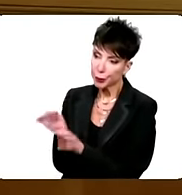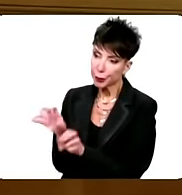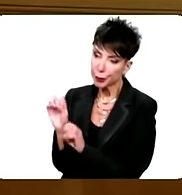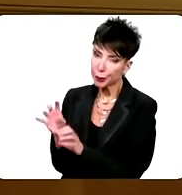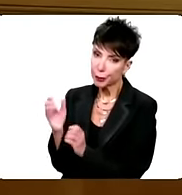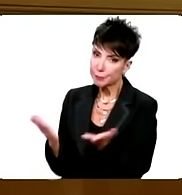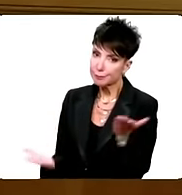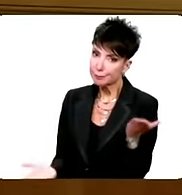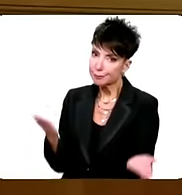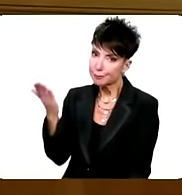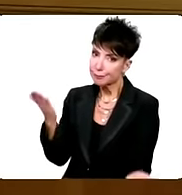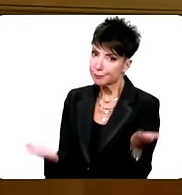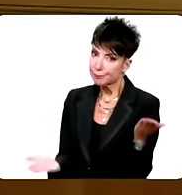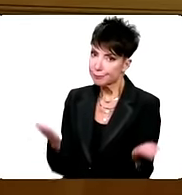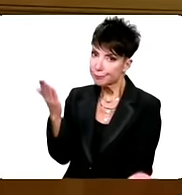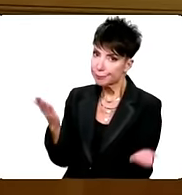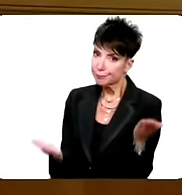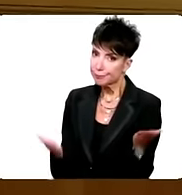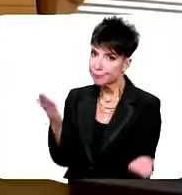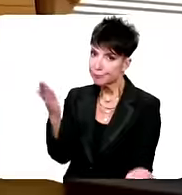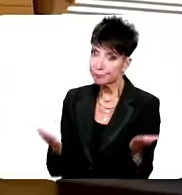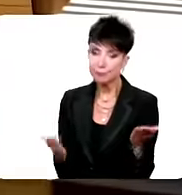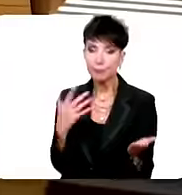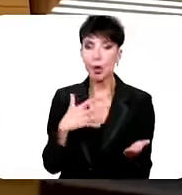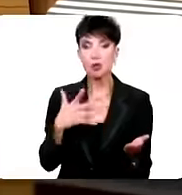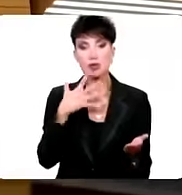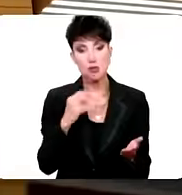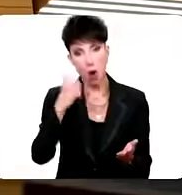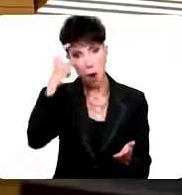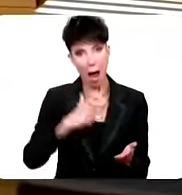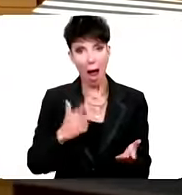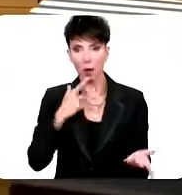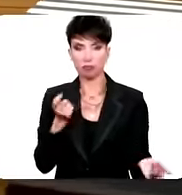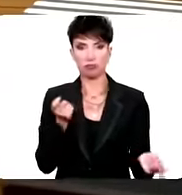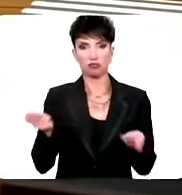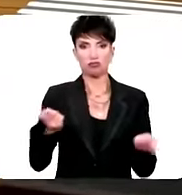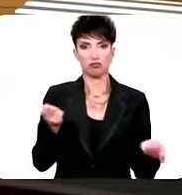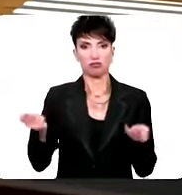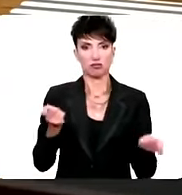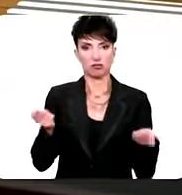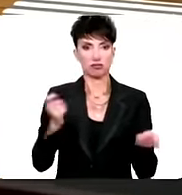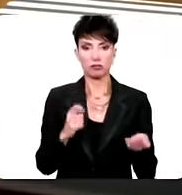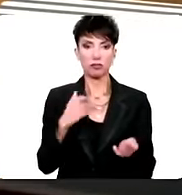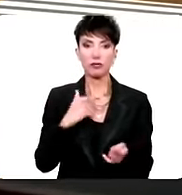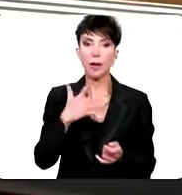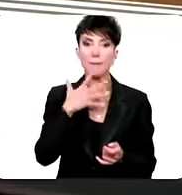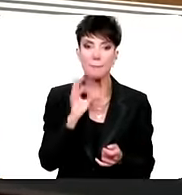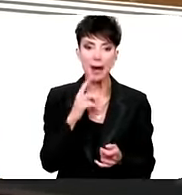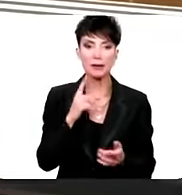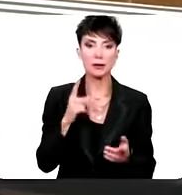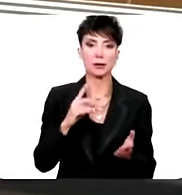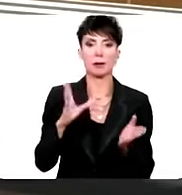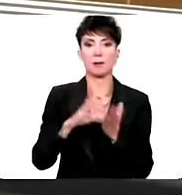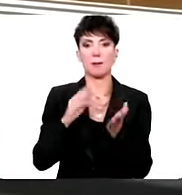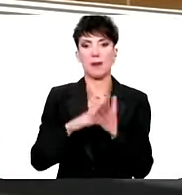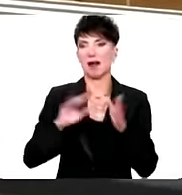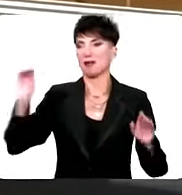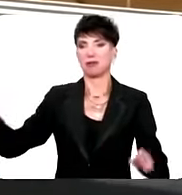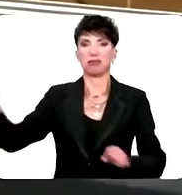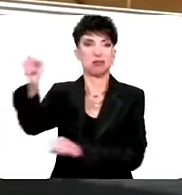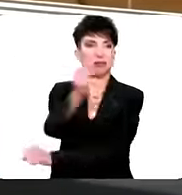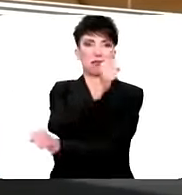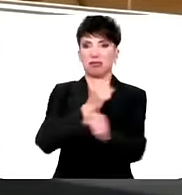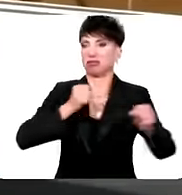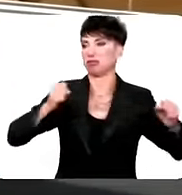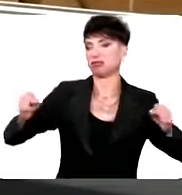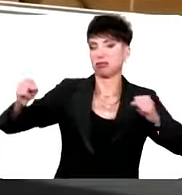μένα αμιγώς επιχειρησιακό. Νομίζω ότι έχω αποδείξει ότι δεν κάνω τέτοιες κινήσεις με πολιτικά χαρακτηριστικά. Πρέπει ένας από εδώ, ένας από εκεί, κάποιος